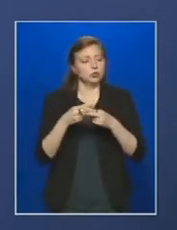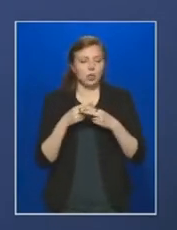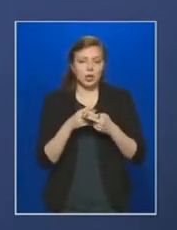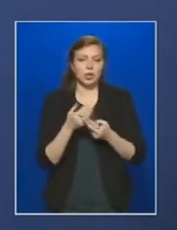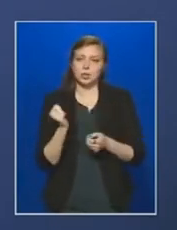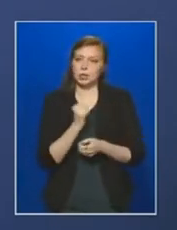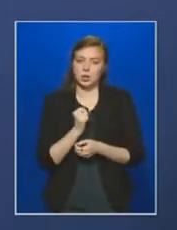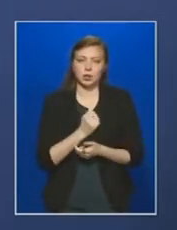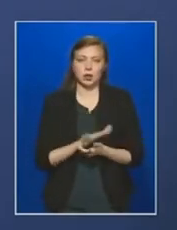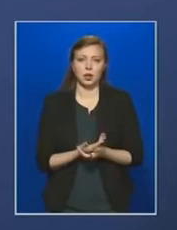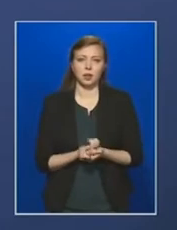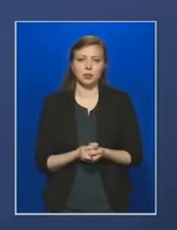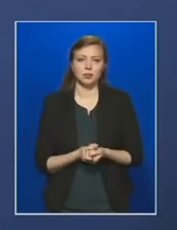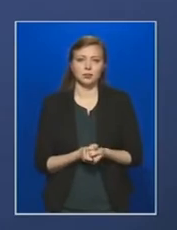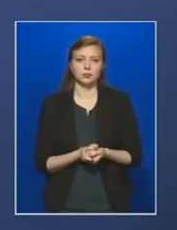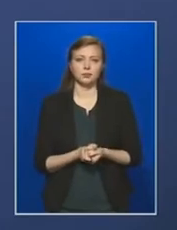ahhoz, hogy